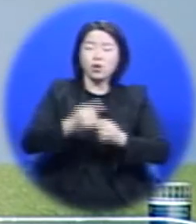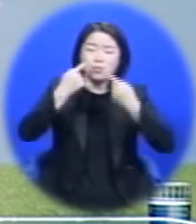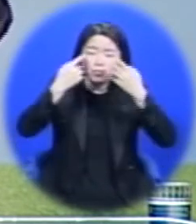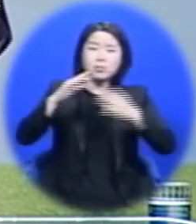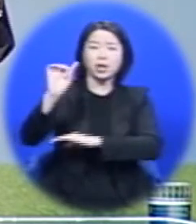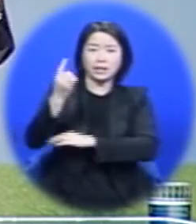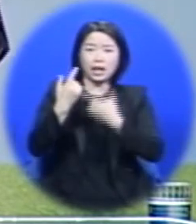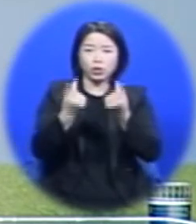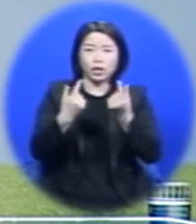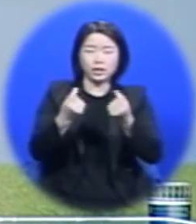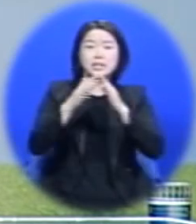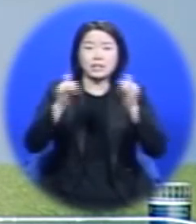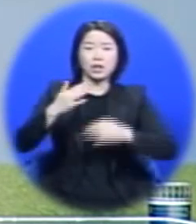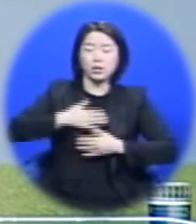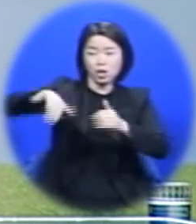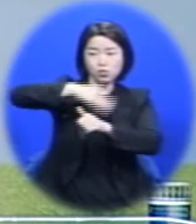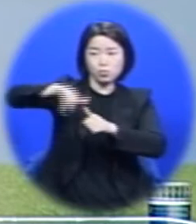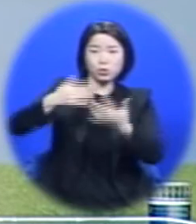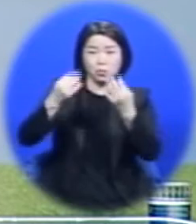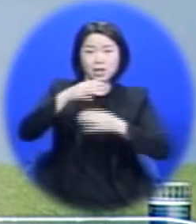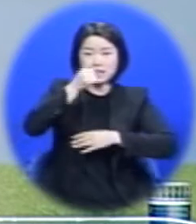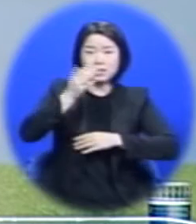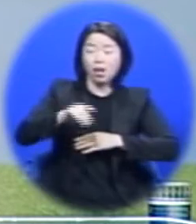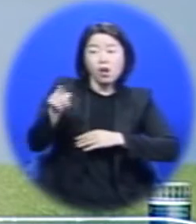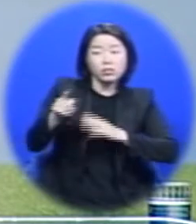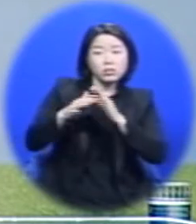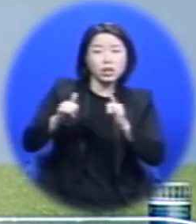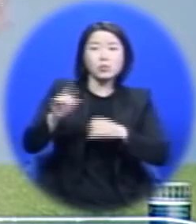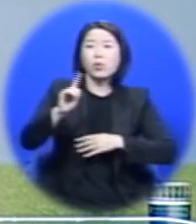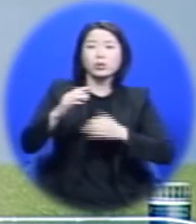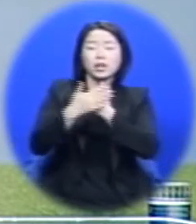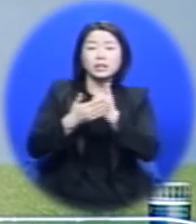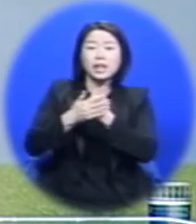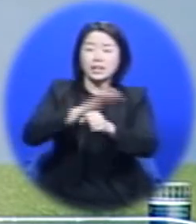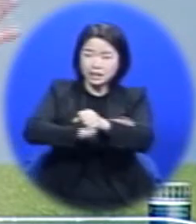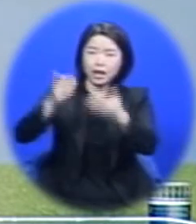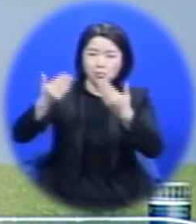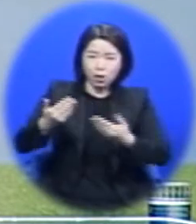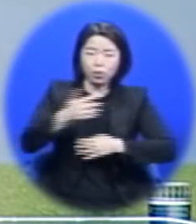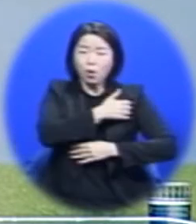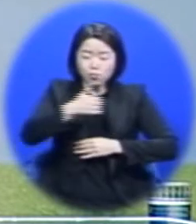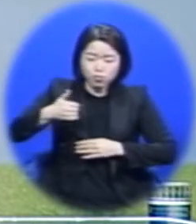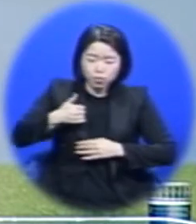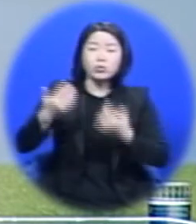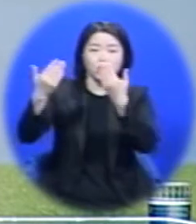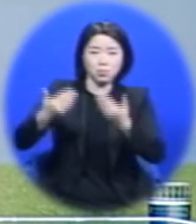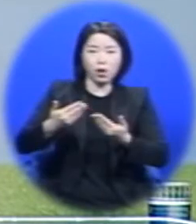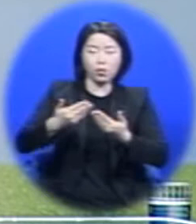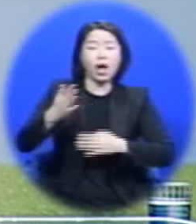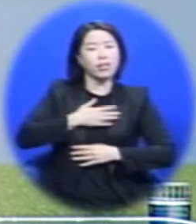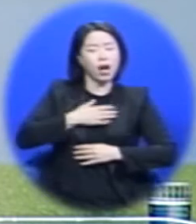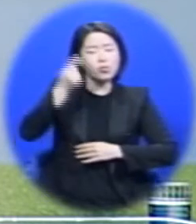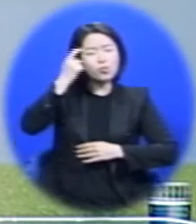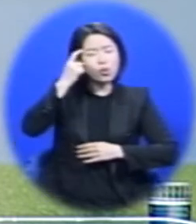분명히 다윗과 같은 사람들이 내 주변에도 있는데 그 사람들은 어떻게 그렇게 은혜를 잘 받고 풍성히 받으며 나는